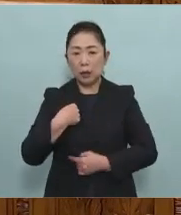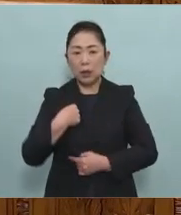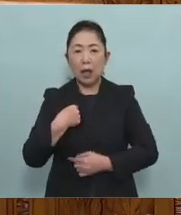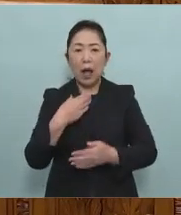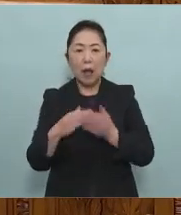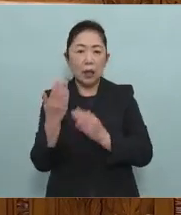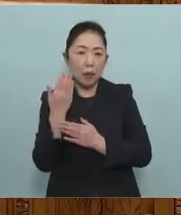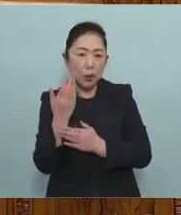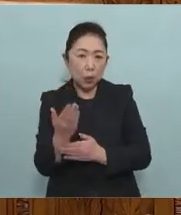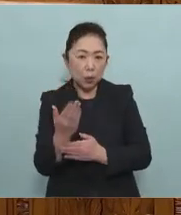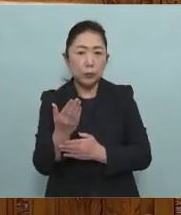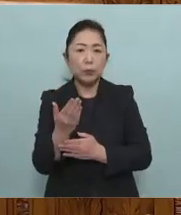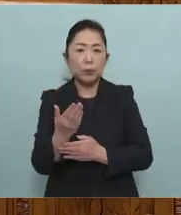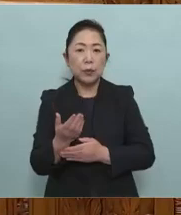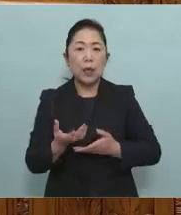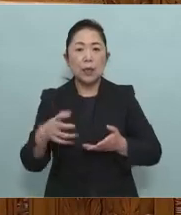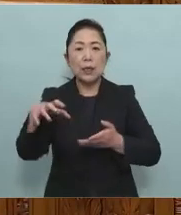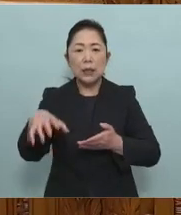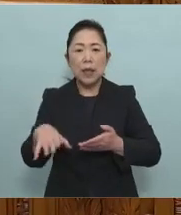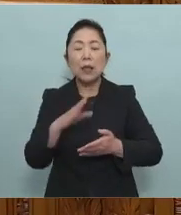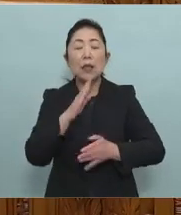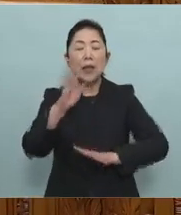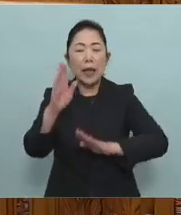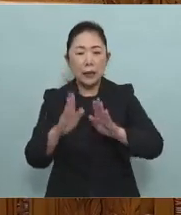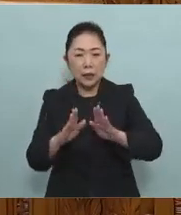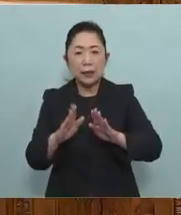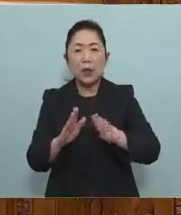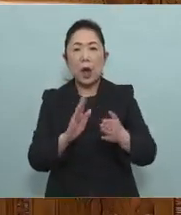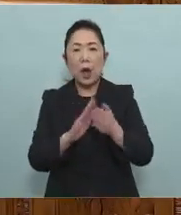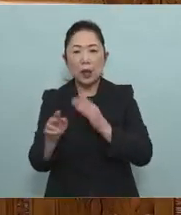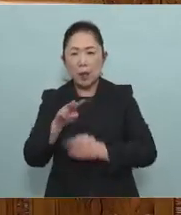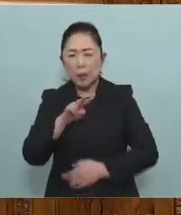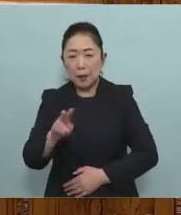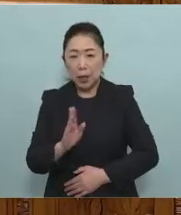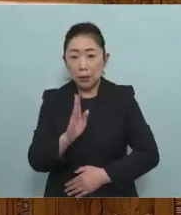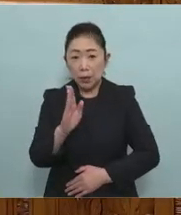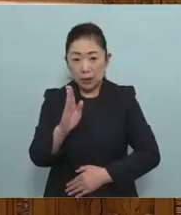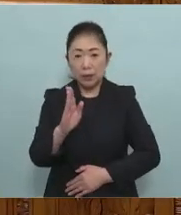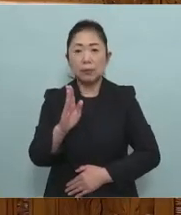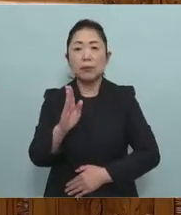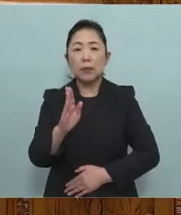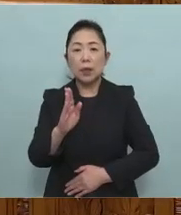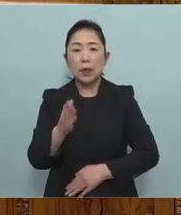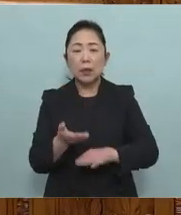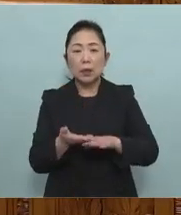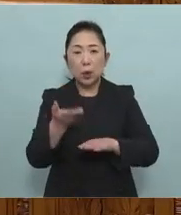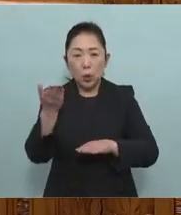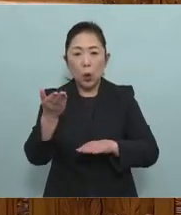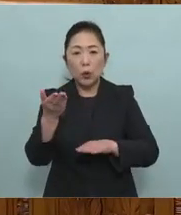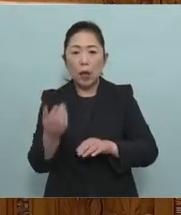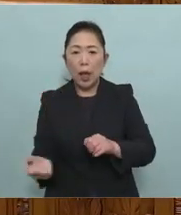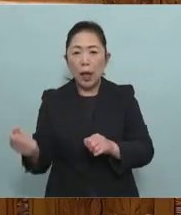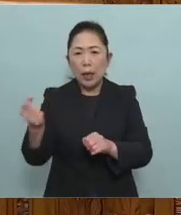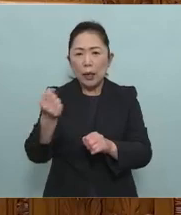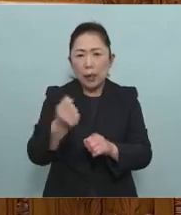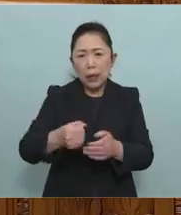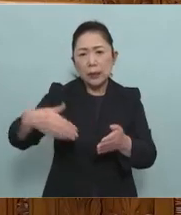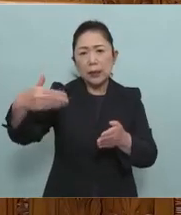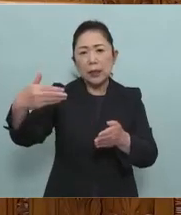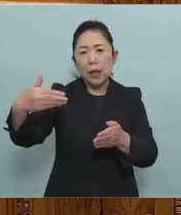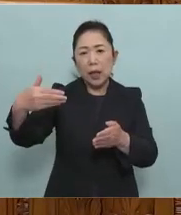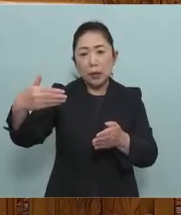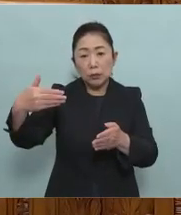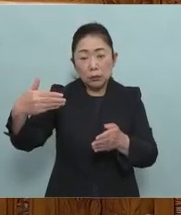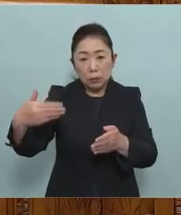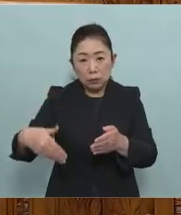。被災地の現実を今一度直視してください。その上で、まだ立ち上がることができたと、あ